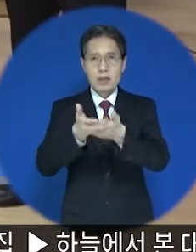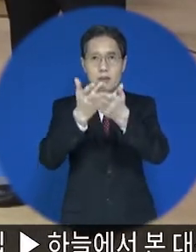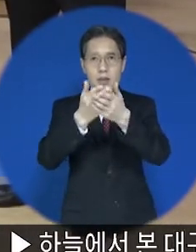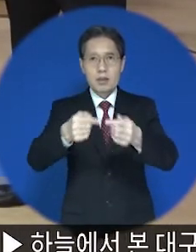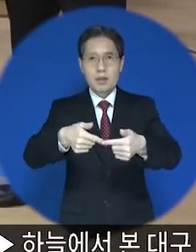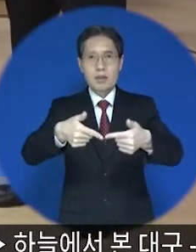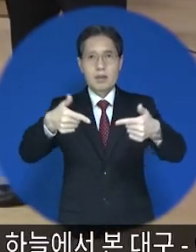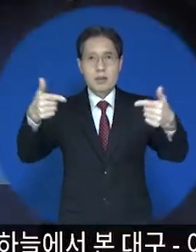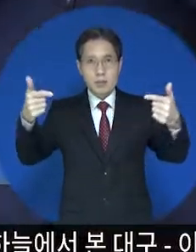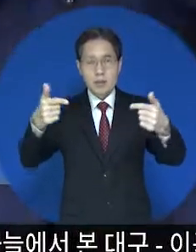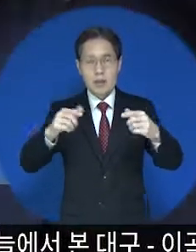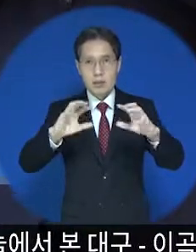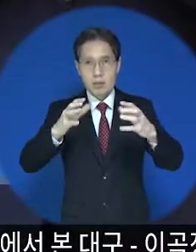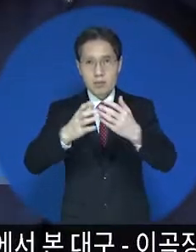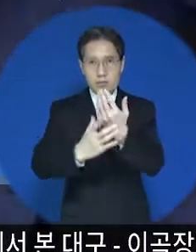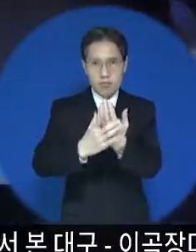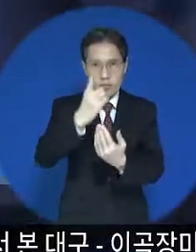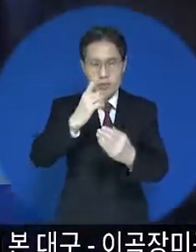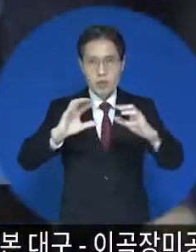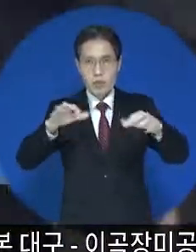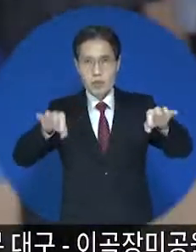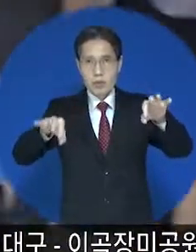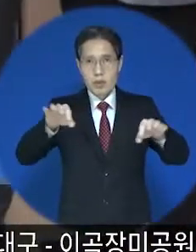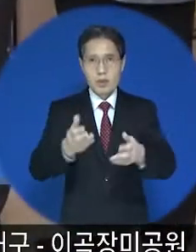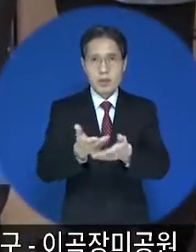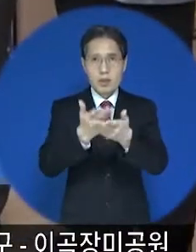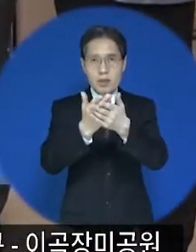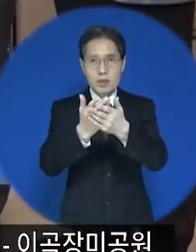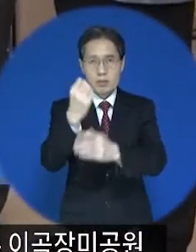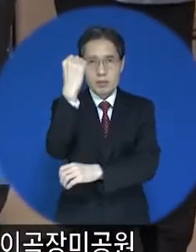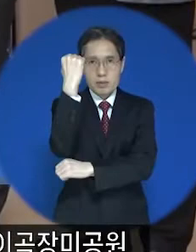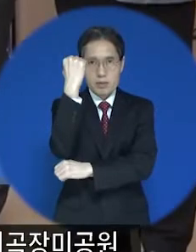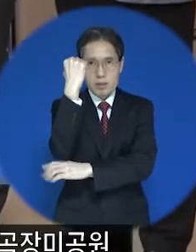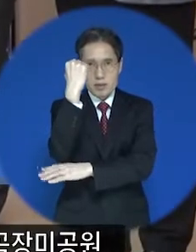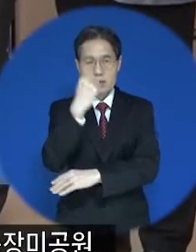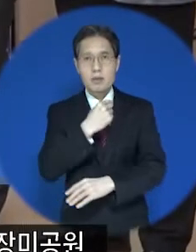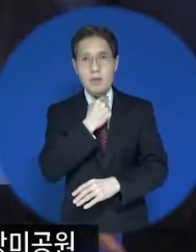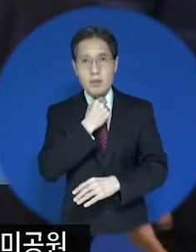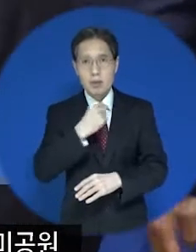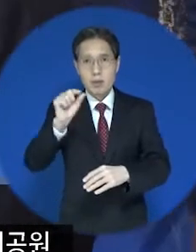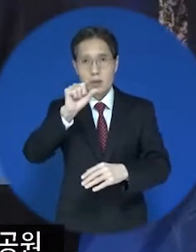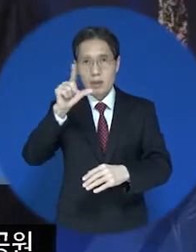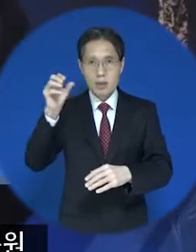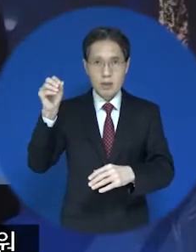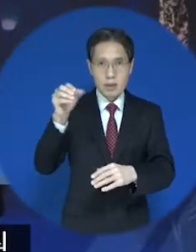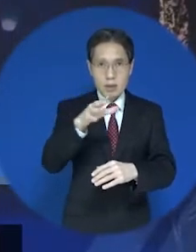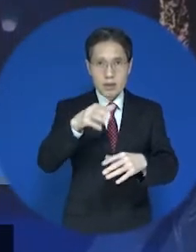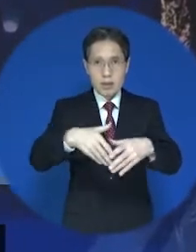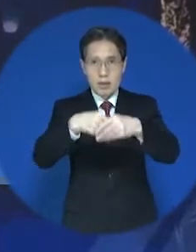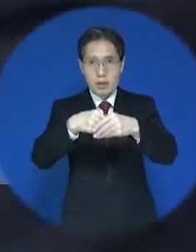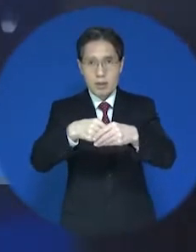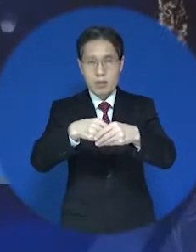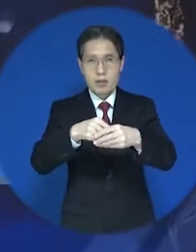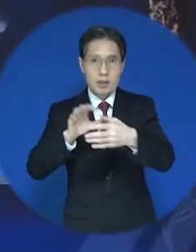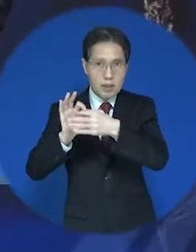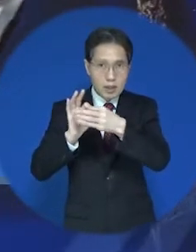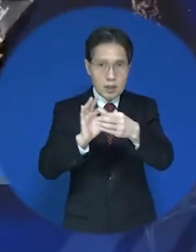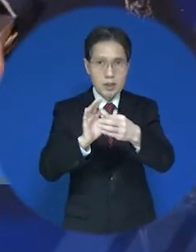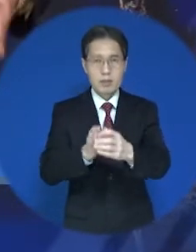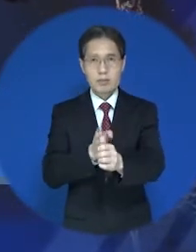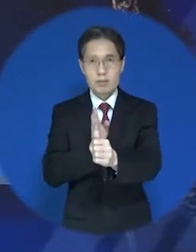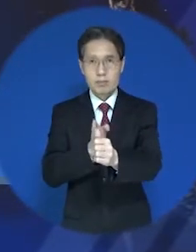번영을 입어 국민통합과 국가 균형 발전의 촉매제가 되길 바란다 며 달빛 동맹을 성공적으로 이어가길